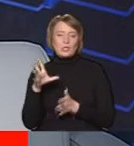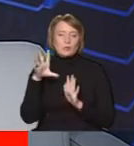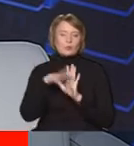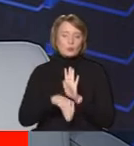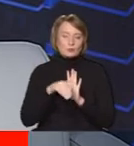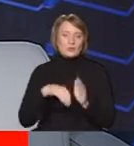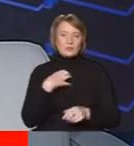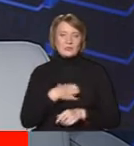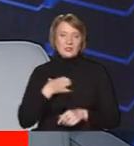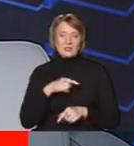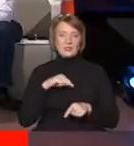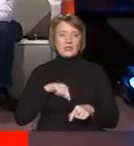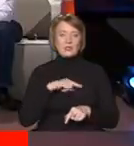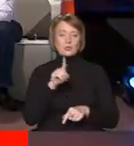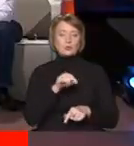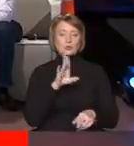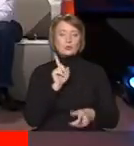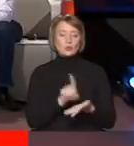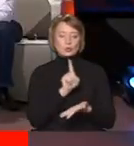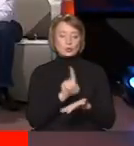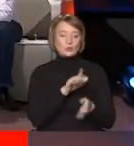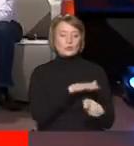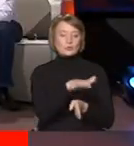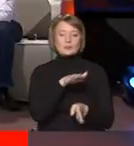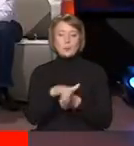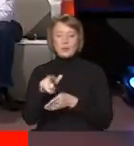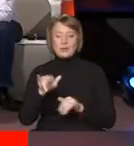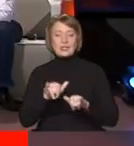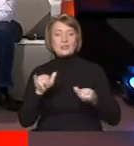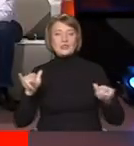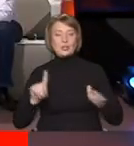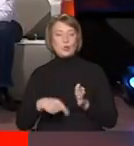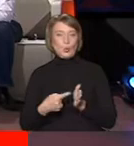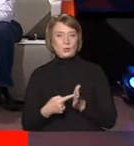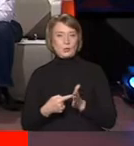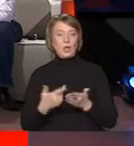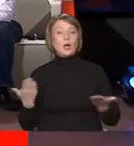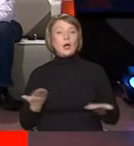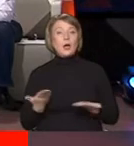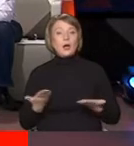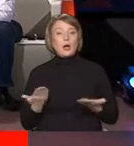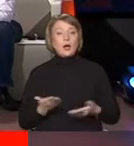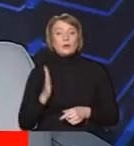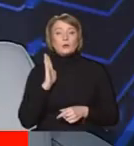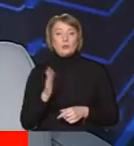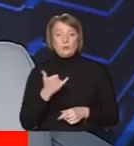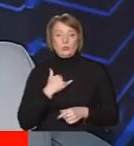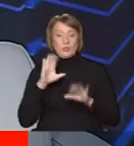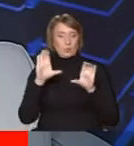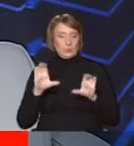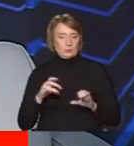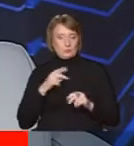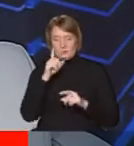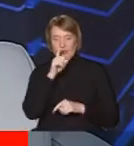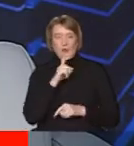стратегический характер, он уже должен исполнять стратегию города. Да? А какой у нас будет градостроительный кодекс, непонятно.